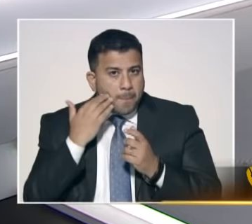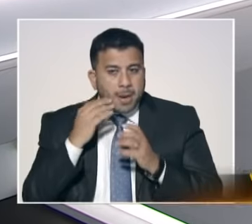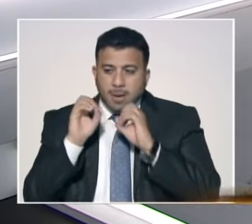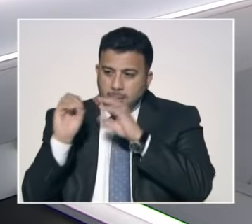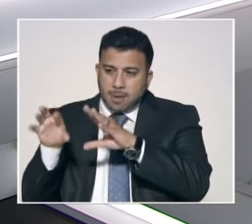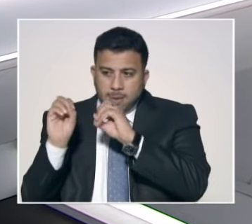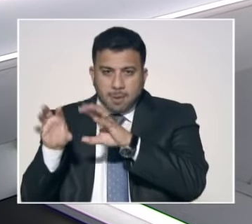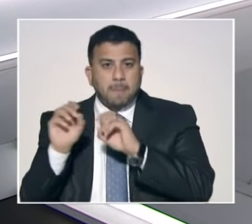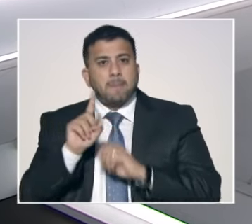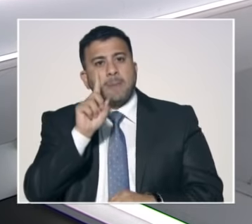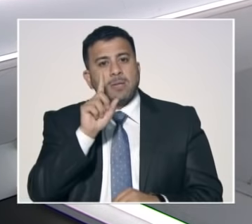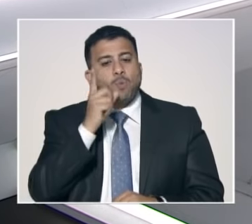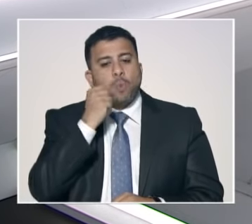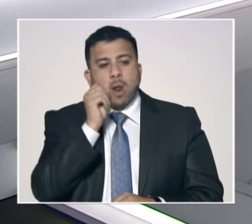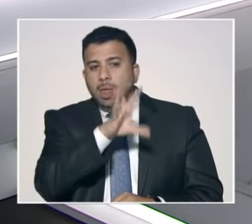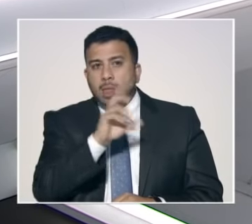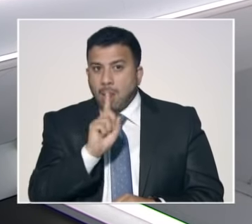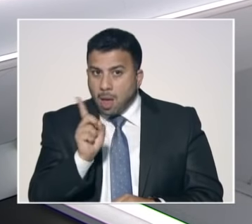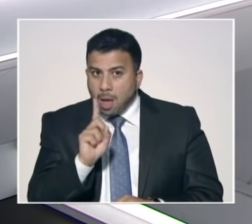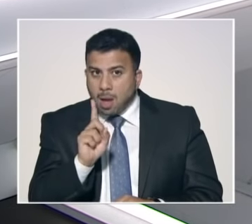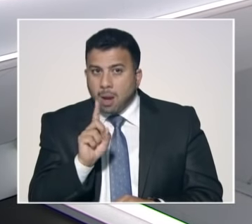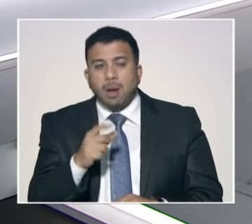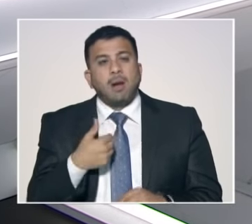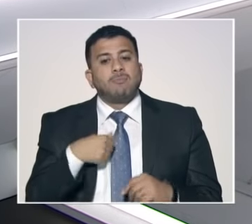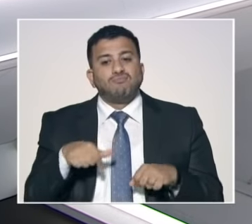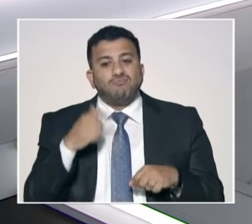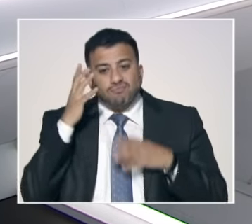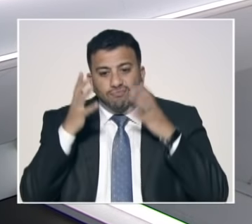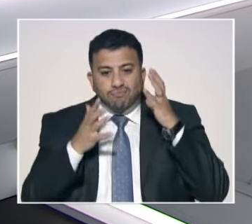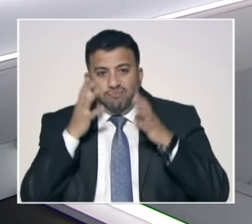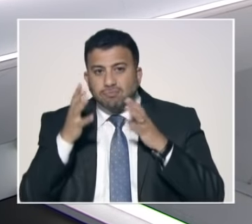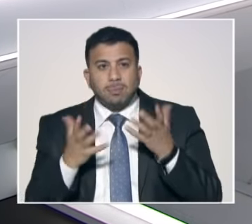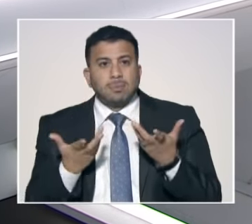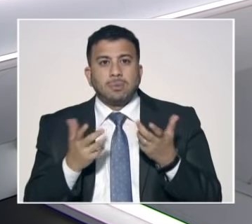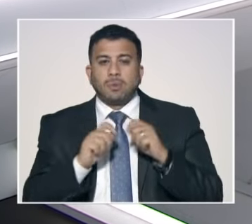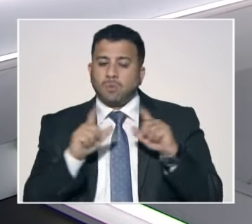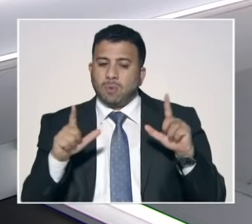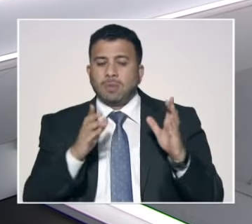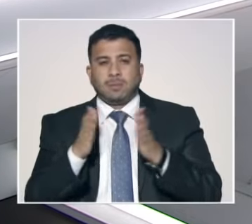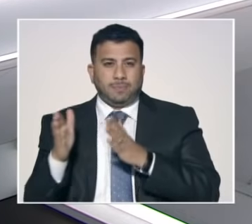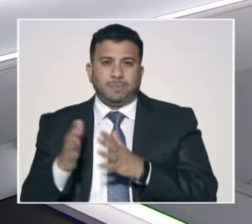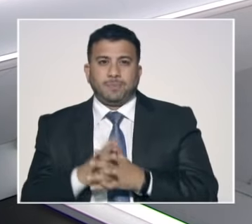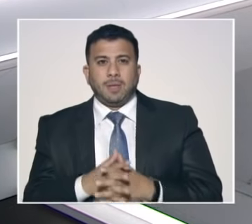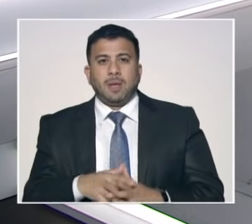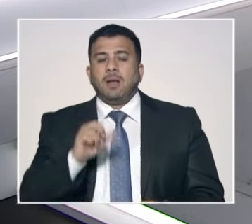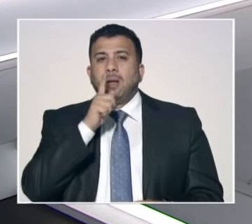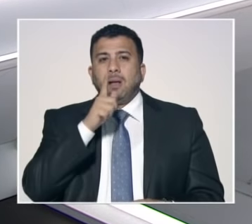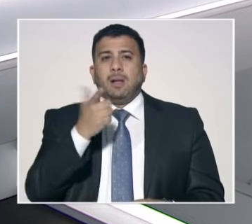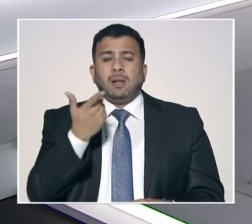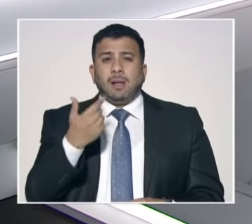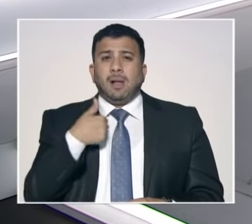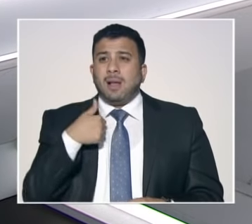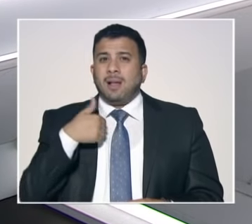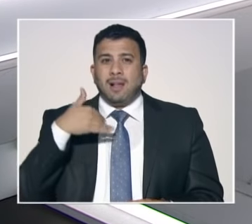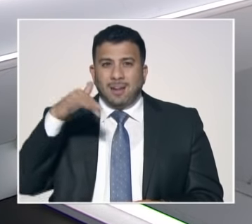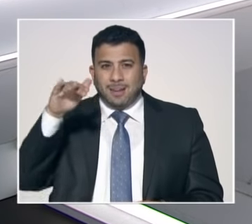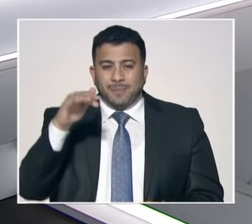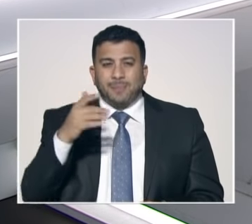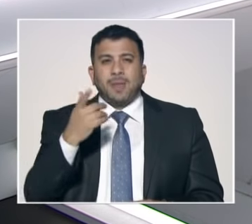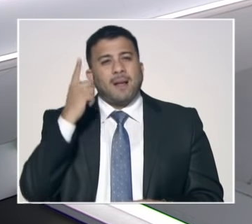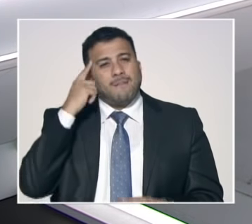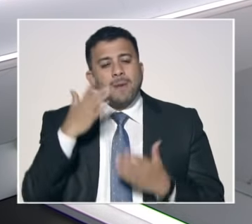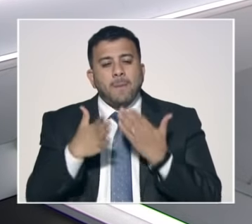مرحبا. طيب طيب. أم محمد من عمان تقول في ناس يعزمون وعندهم المالد، تقول يعني إحنا روح نأكل عندهم